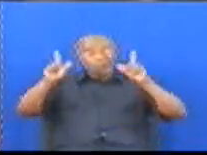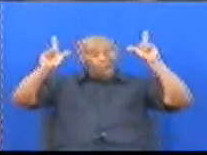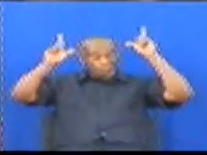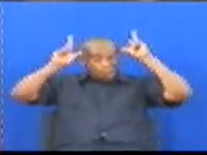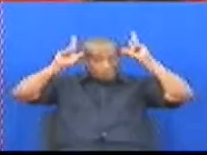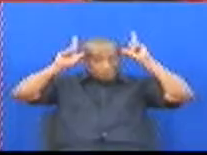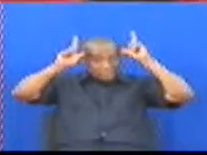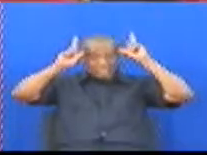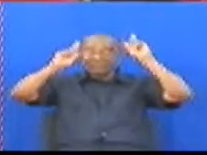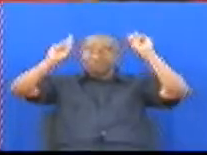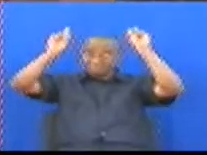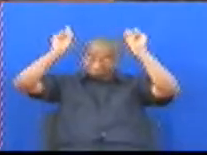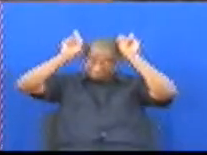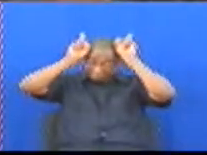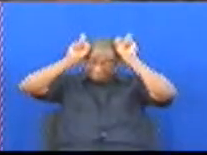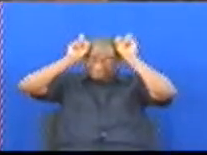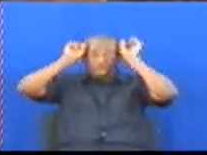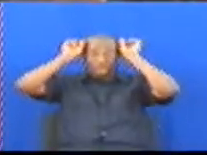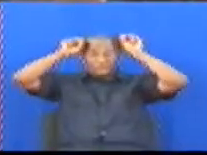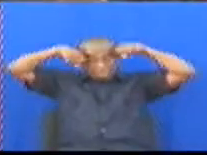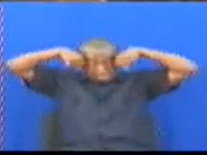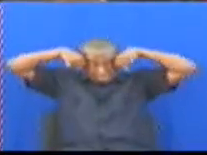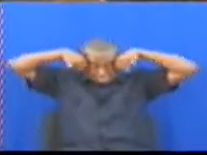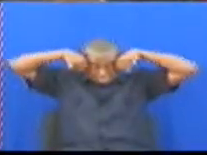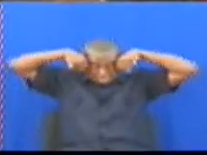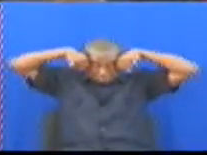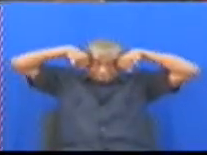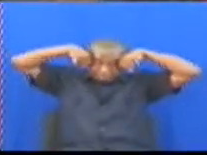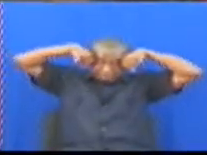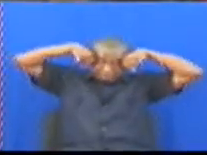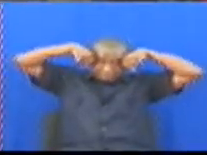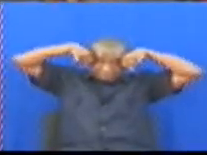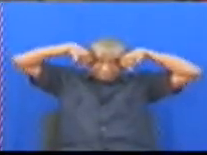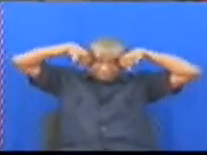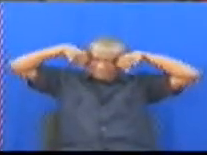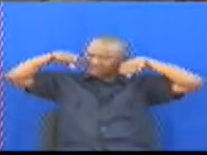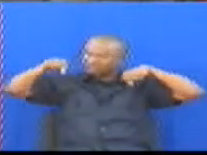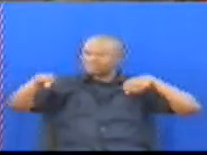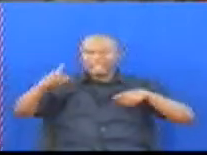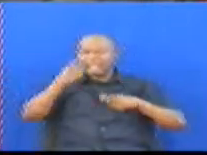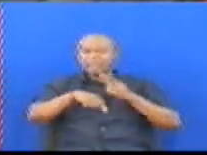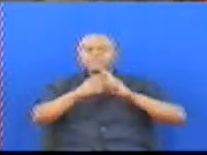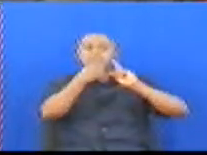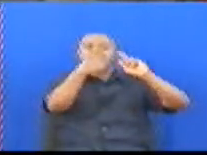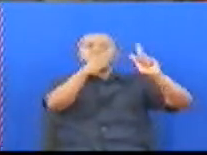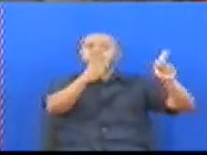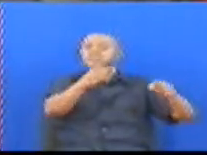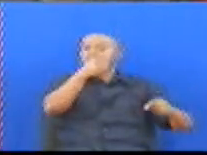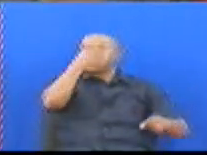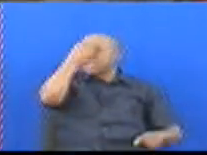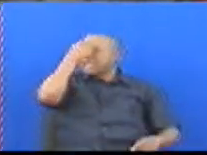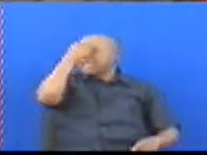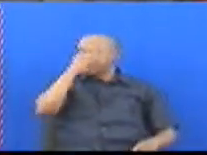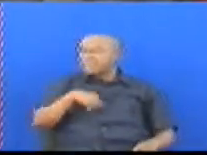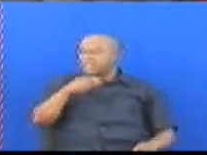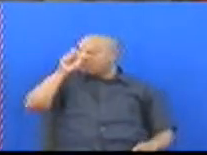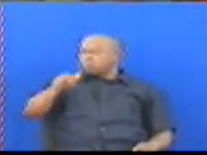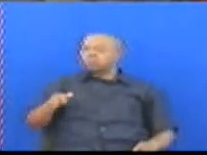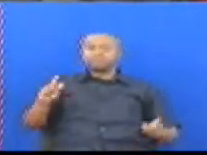mfugo, mbuzi, kondoo, ng'ombe ameenda kule kwa sababu yuko mwenye